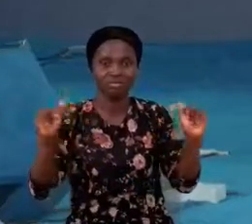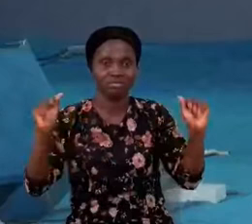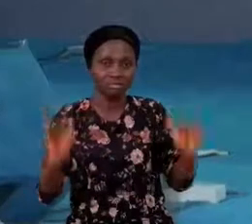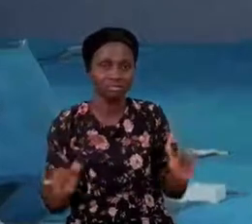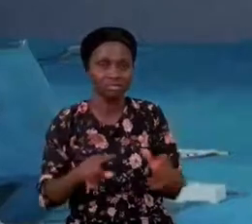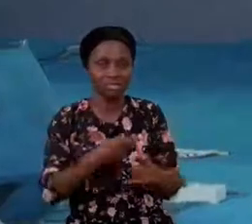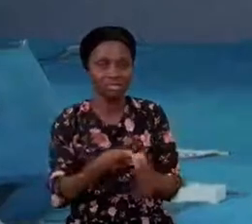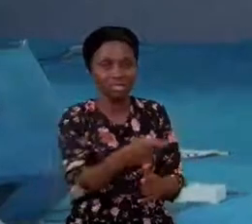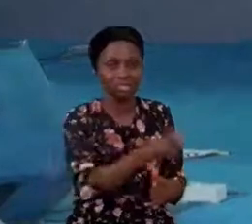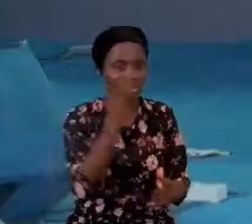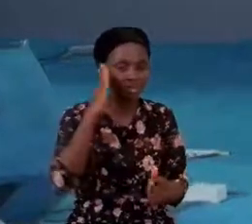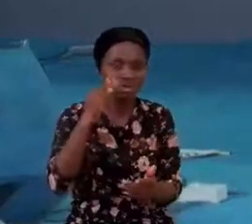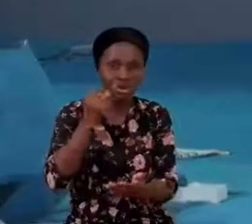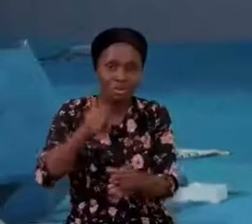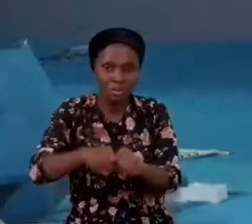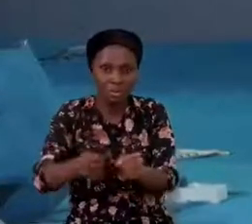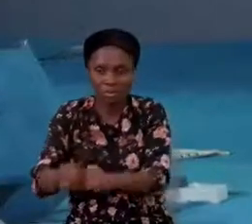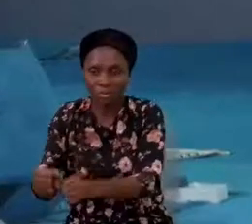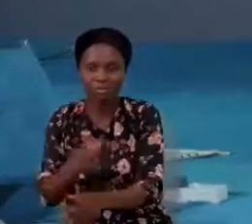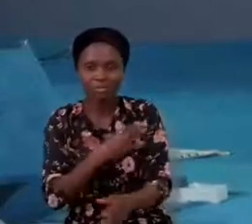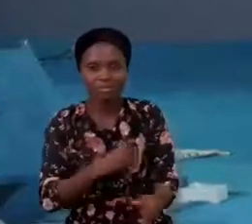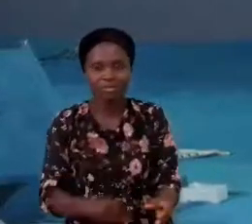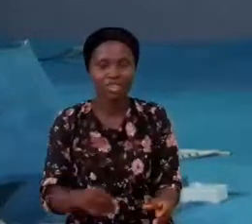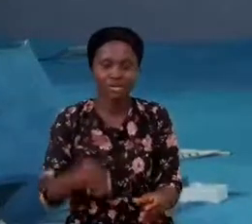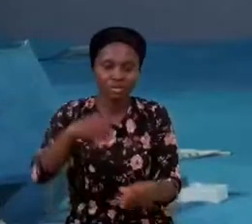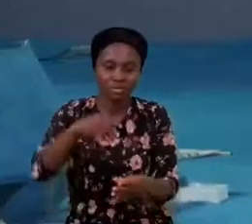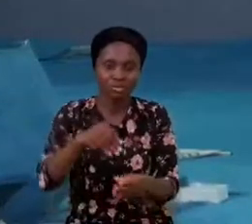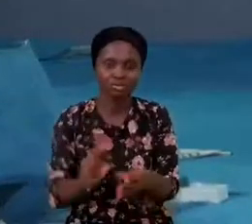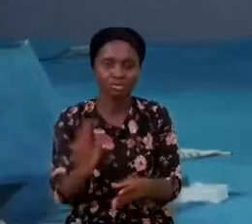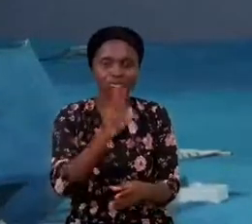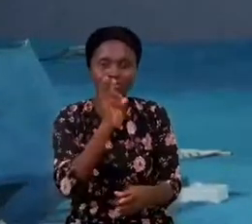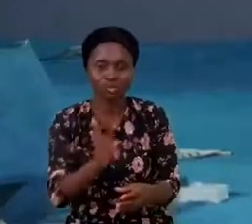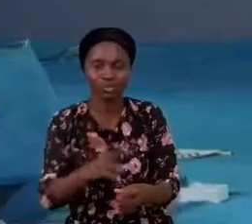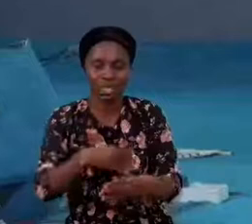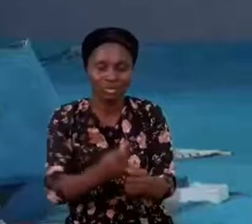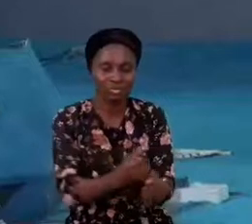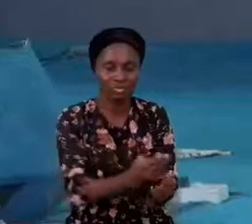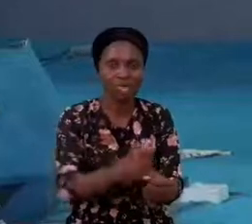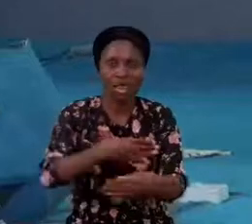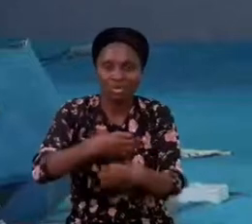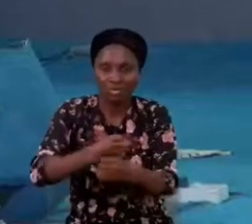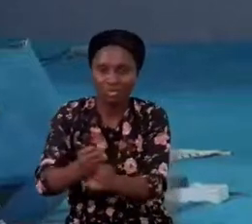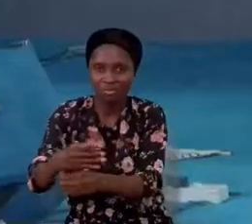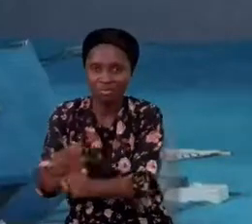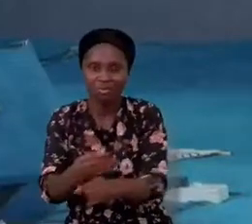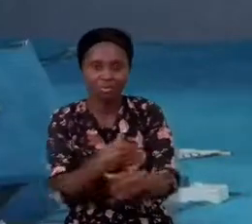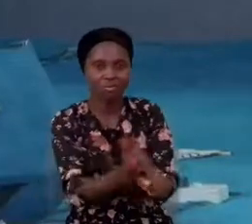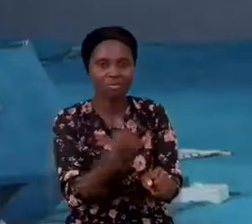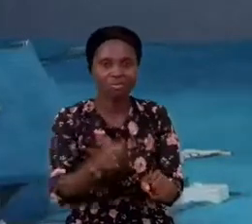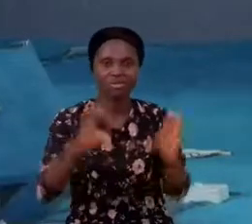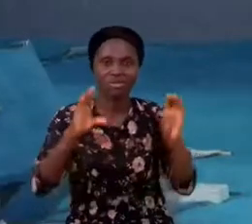Et quand tout est sorti, il doit passer par le feu, la chaleur, et ça devient solide maintenant. Et ils